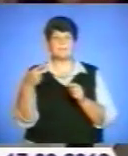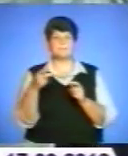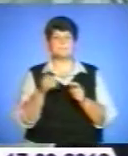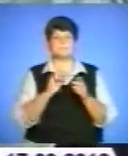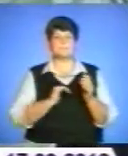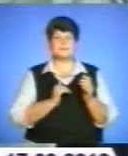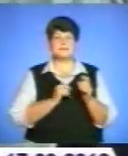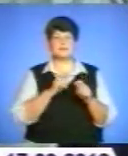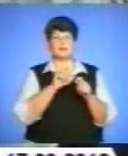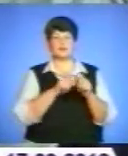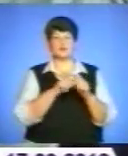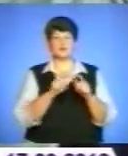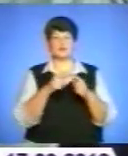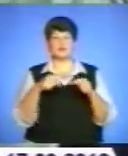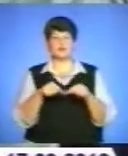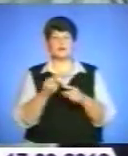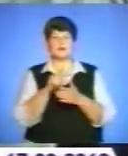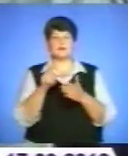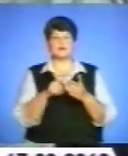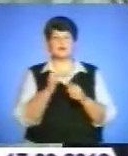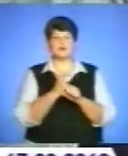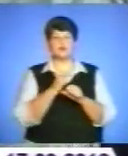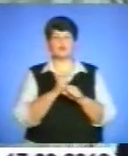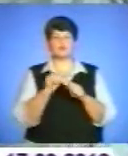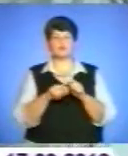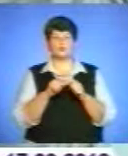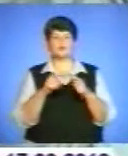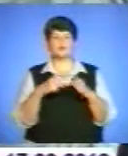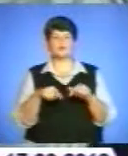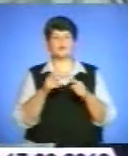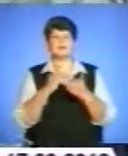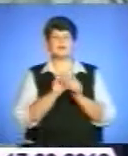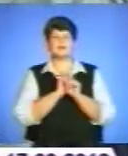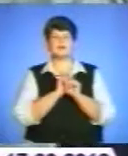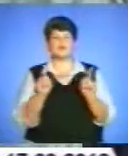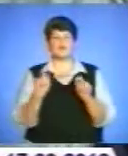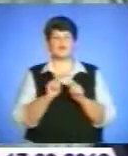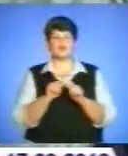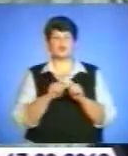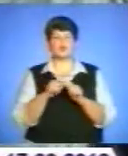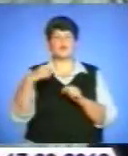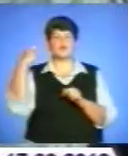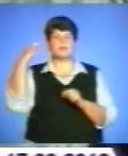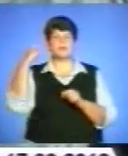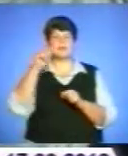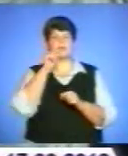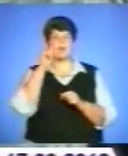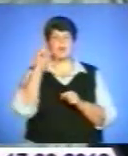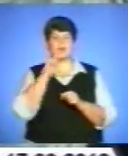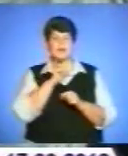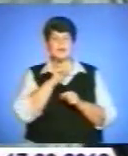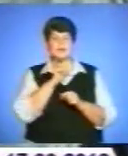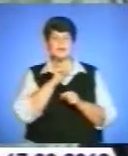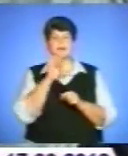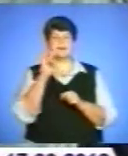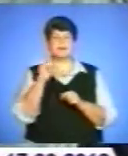органи. Питання роботи контролюючих органів є на особливому контролі у президента України і